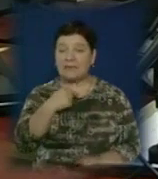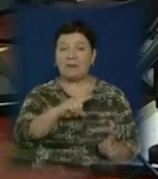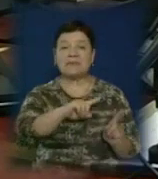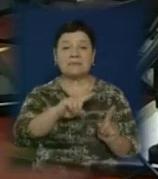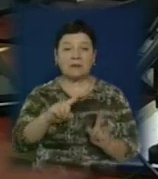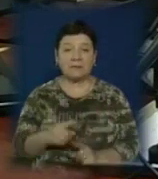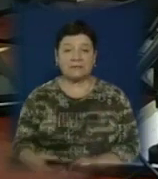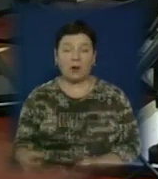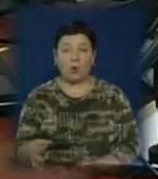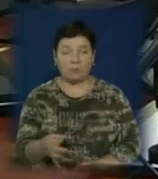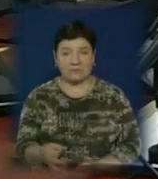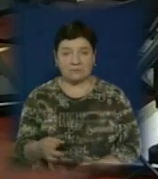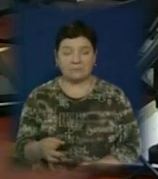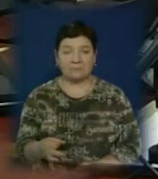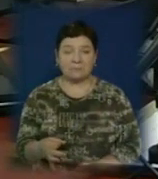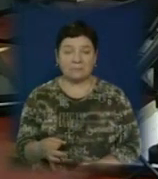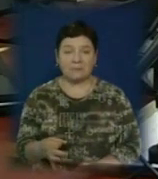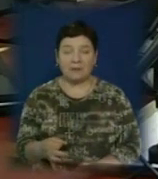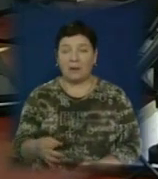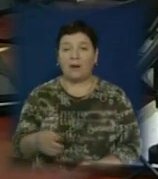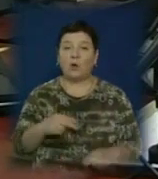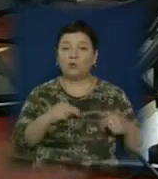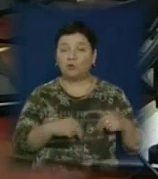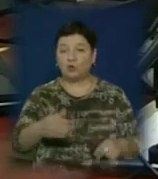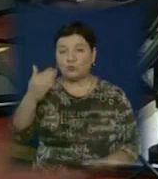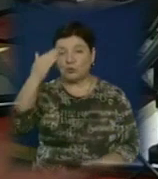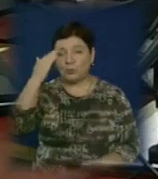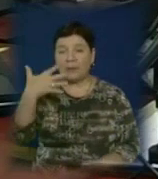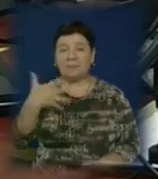складає 1 200 000. Трудоспособне населення, я думаю,